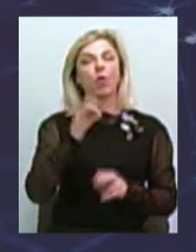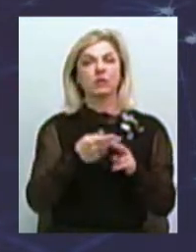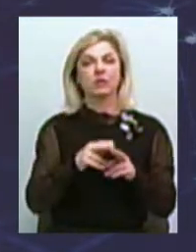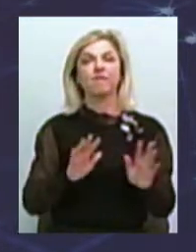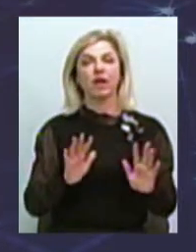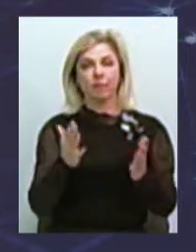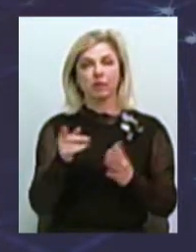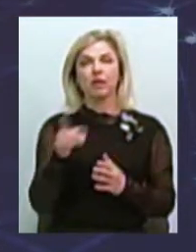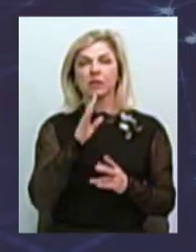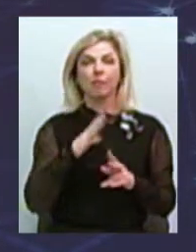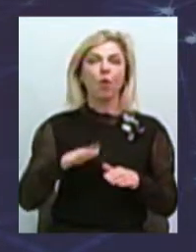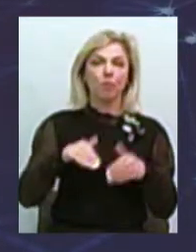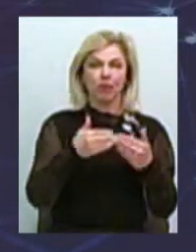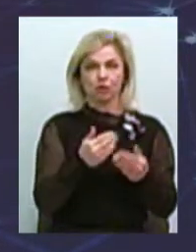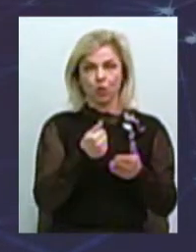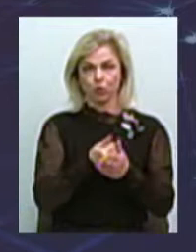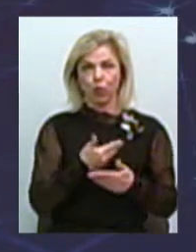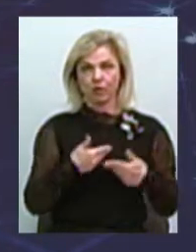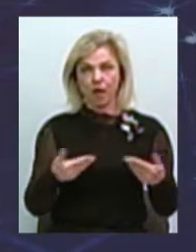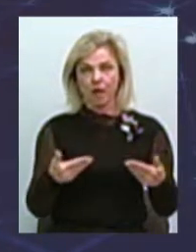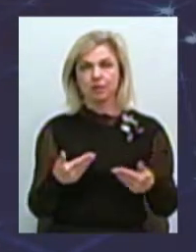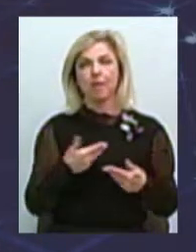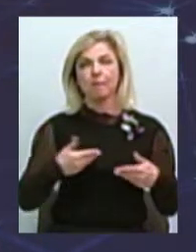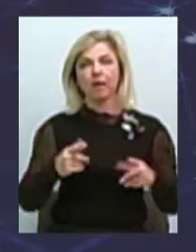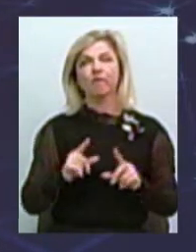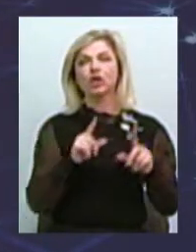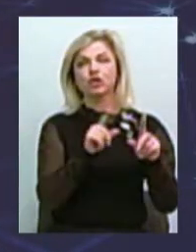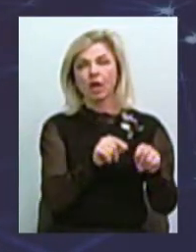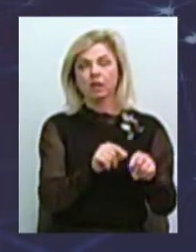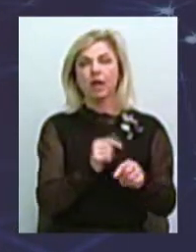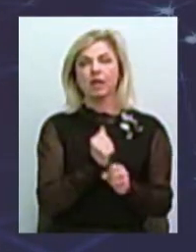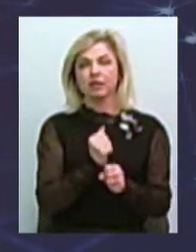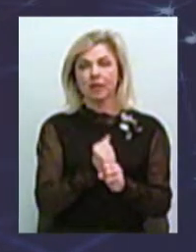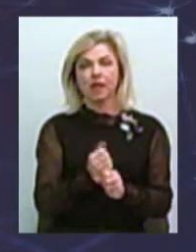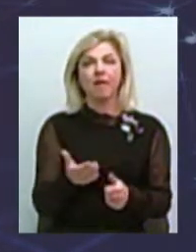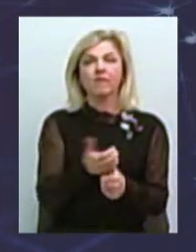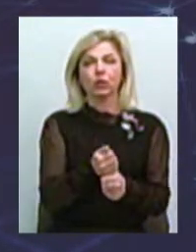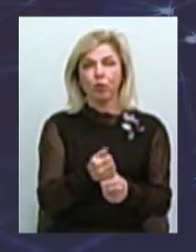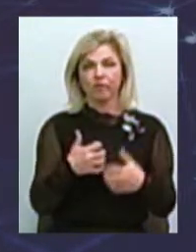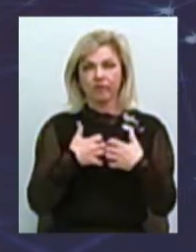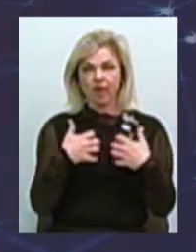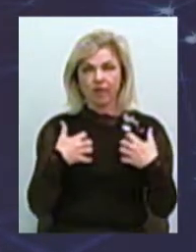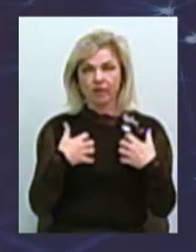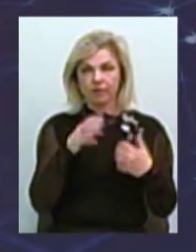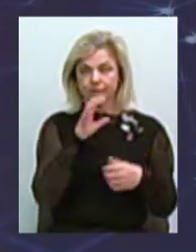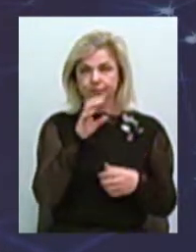Вона зверталася до нас, ми виїжджали, проводився відлов тварин...